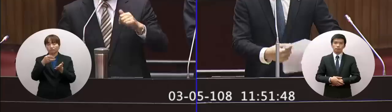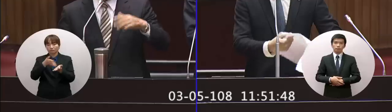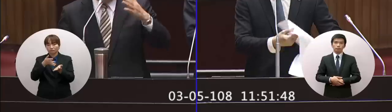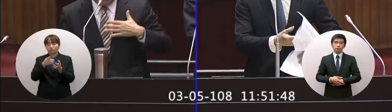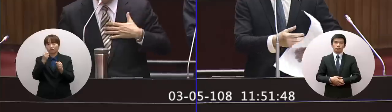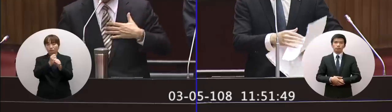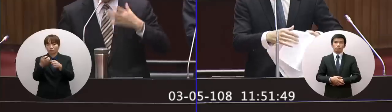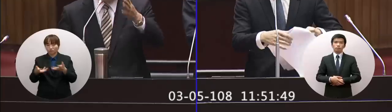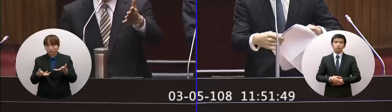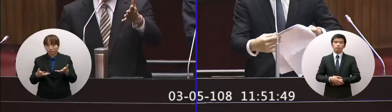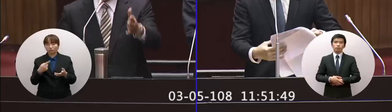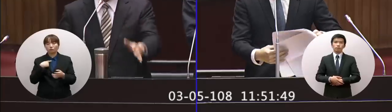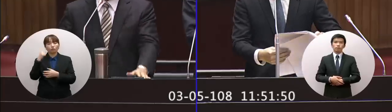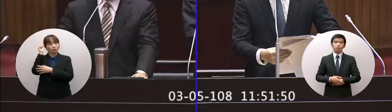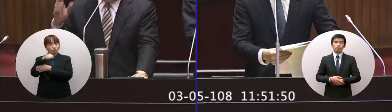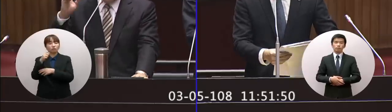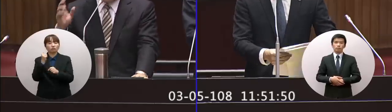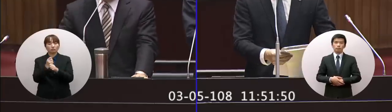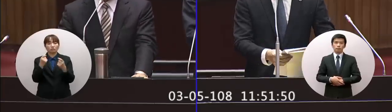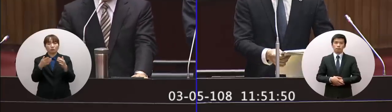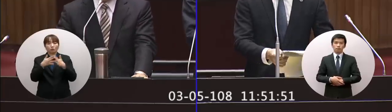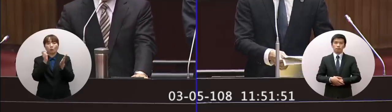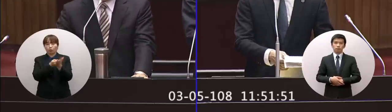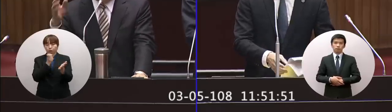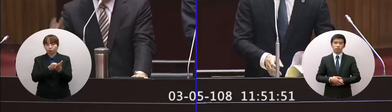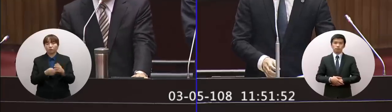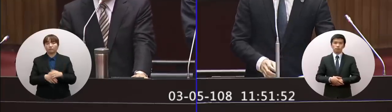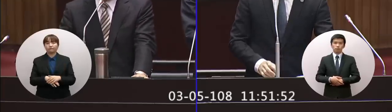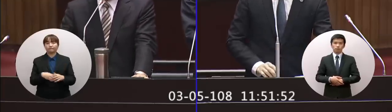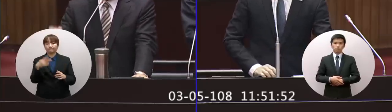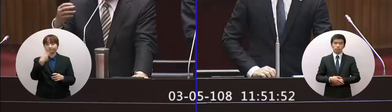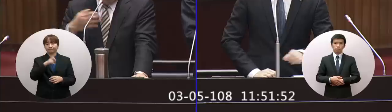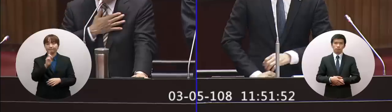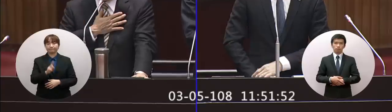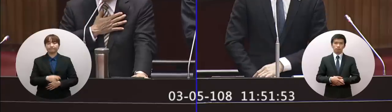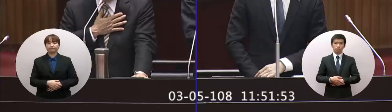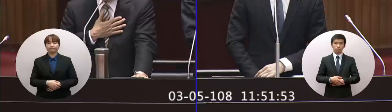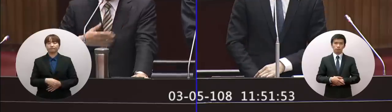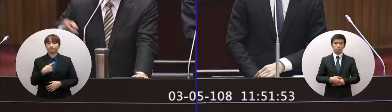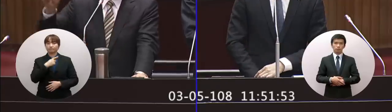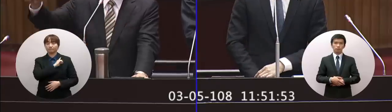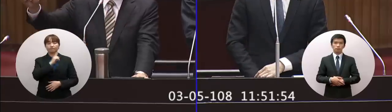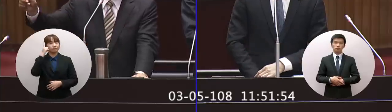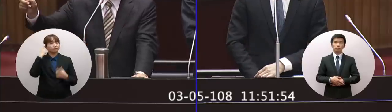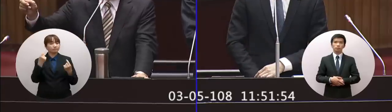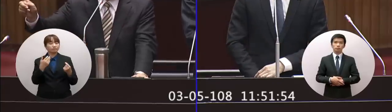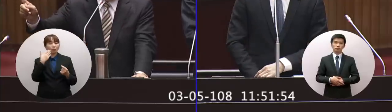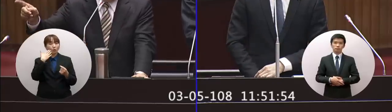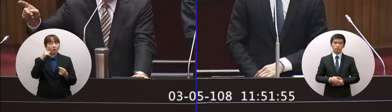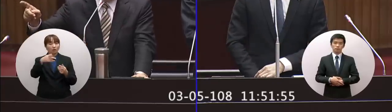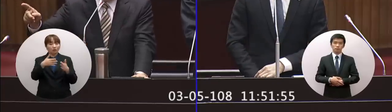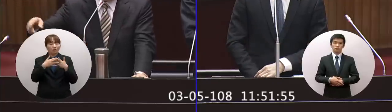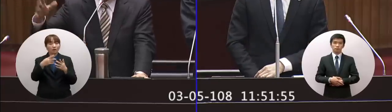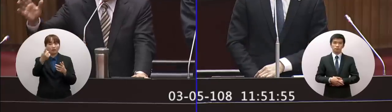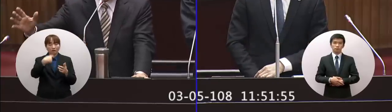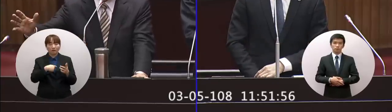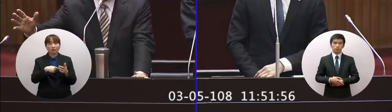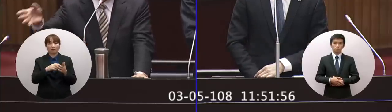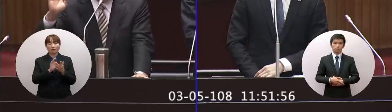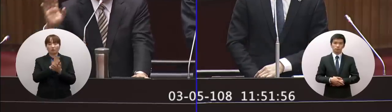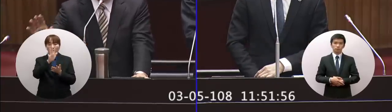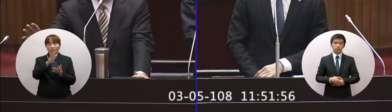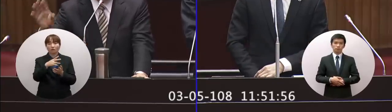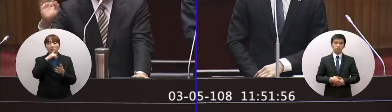遮个工课，我同意安尼，应该爱较严格。啊，而且我嘛认为，如果你将回来啊，